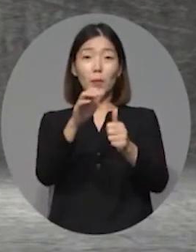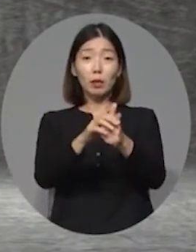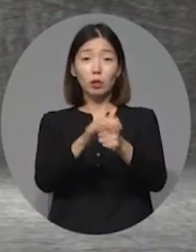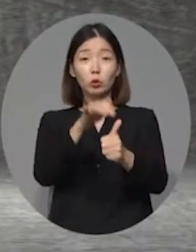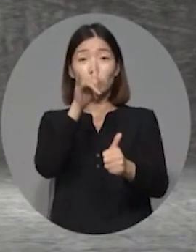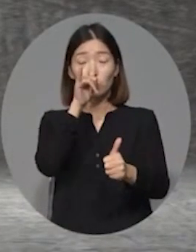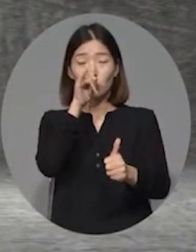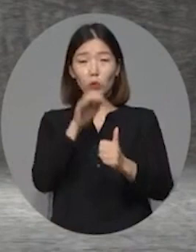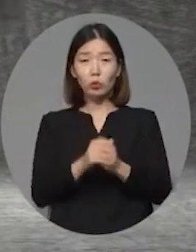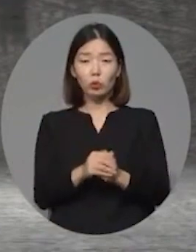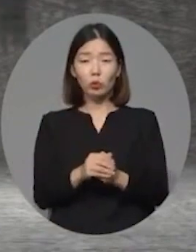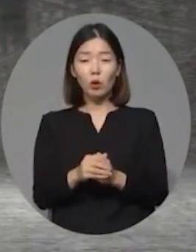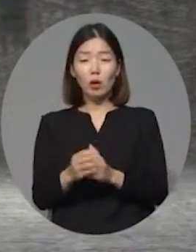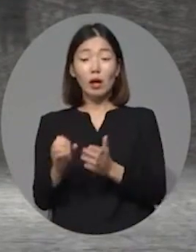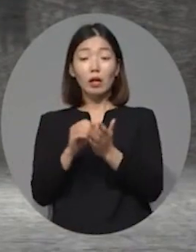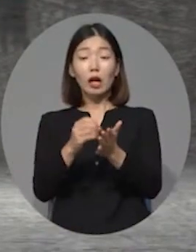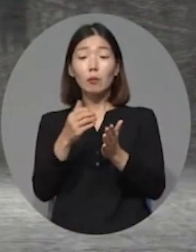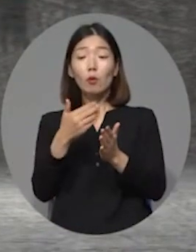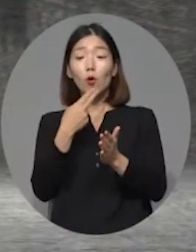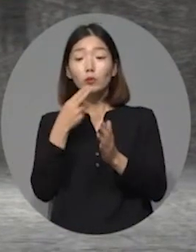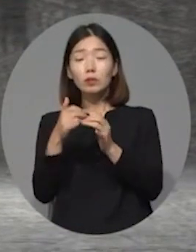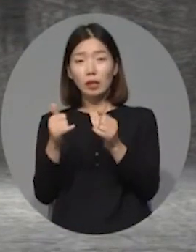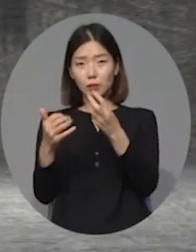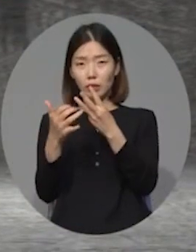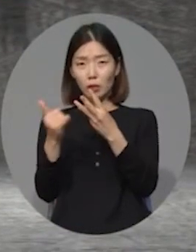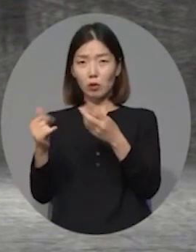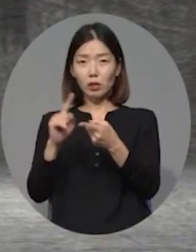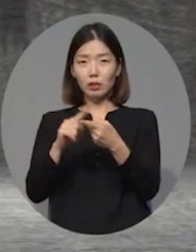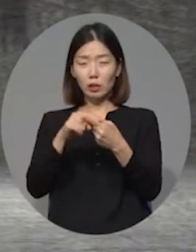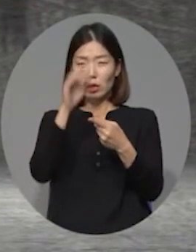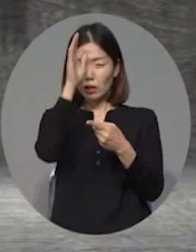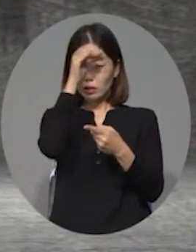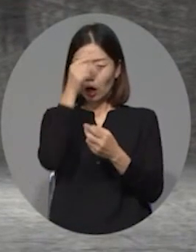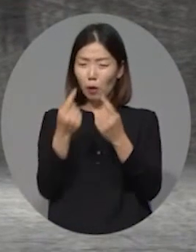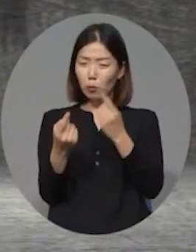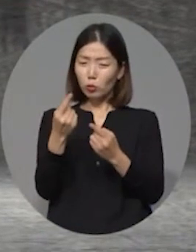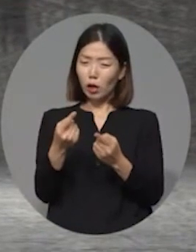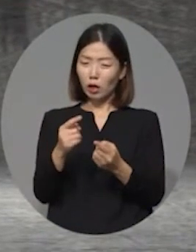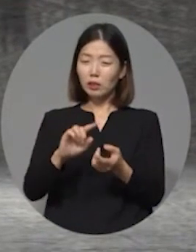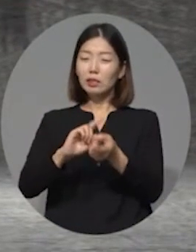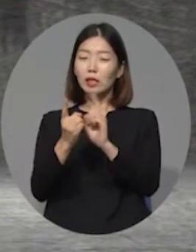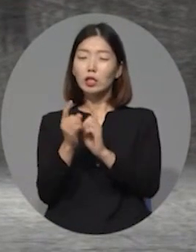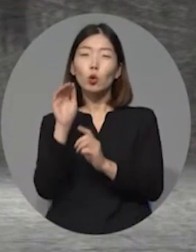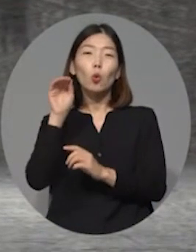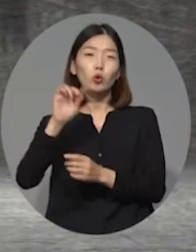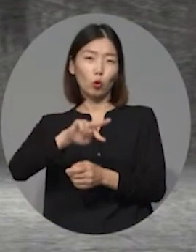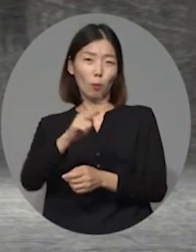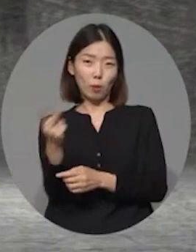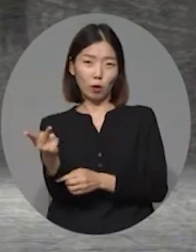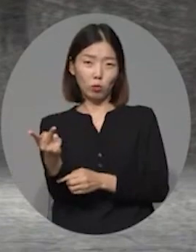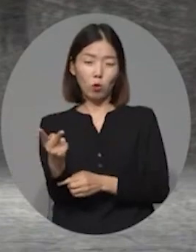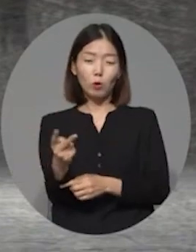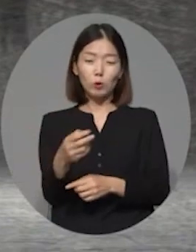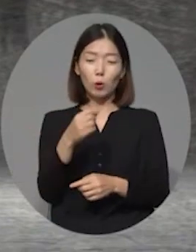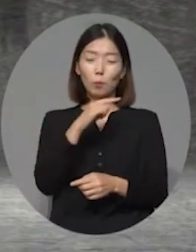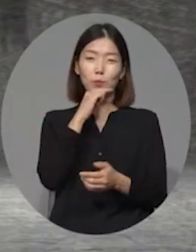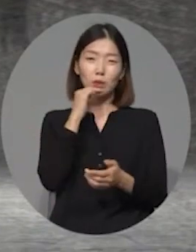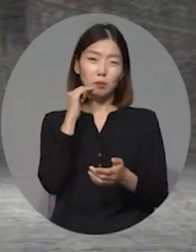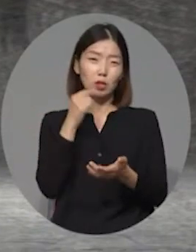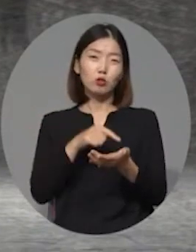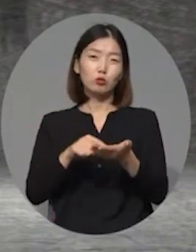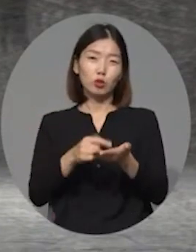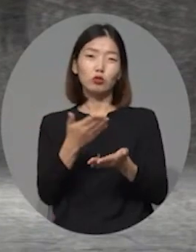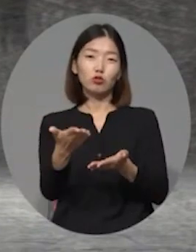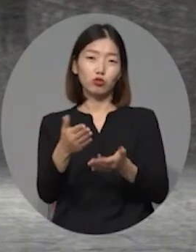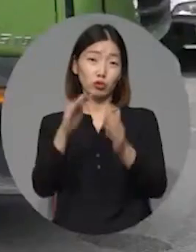것은 물론 비조합원 인 기사 3명을 특정 해 닭보다 물량이 적은 오리 운송에 배치하는 등 배 차에 불이익을 주는 내용이